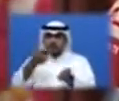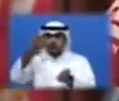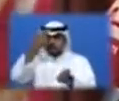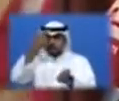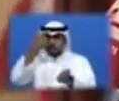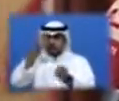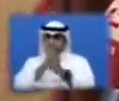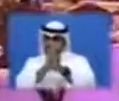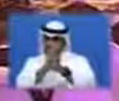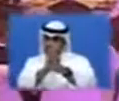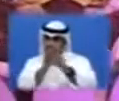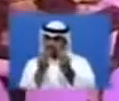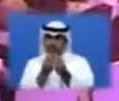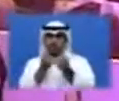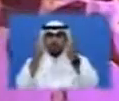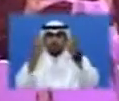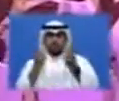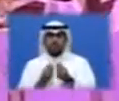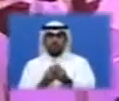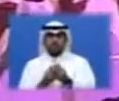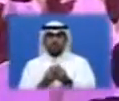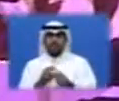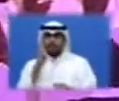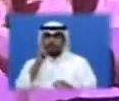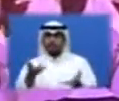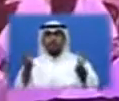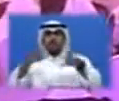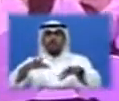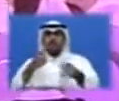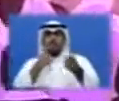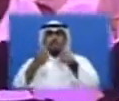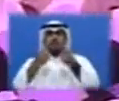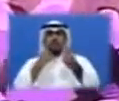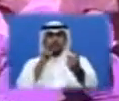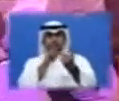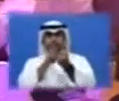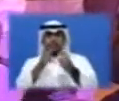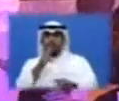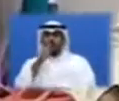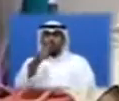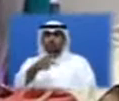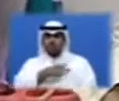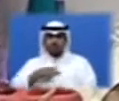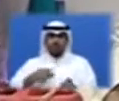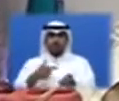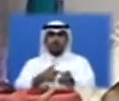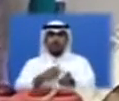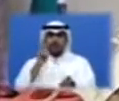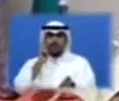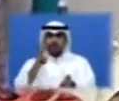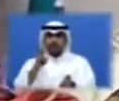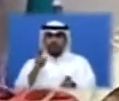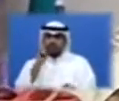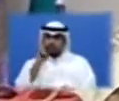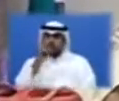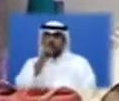في القطاع الحكومي. سلسلة من اللقاءات المثمرة للعمل والتعاون المشترك تحرص وزارة الصحة على تنظيمها